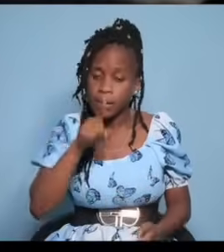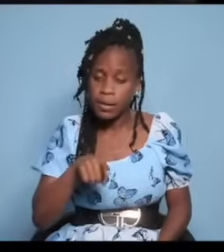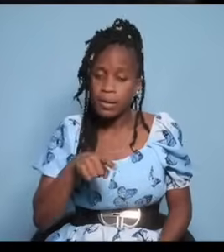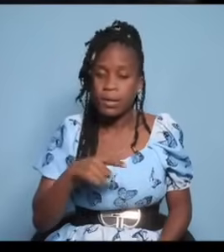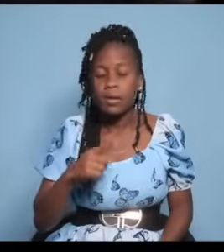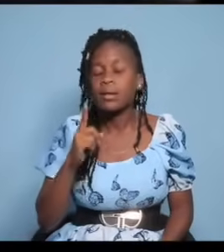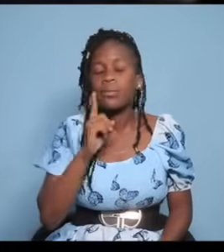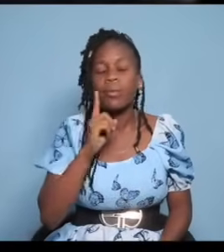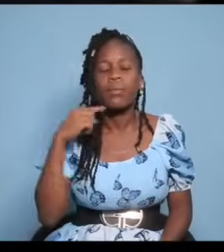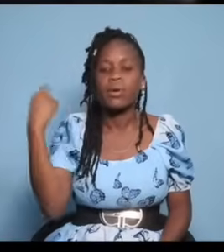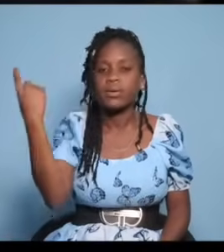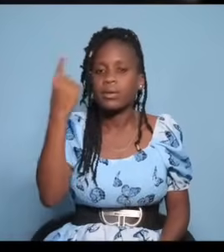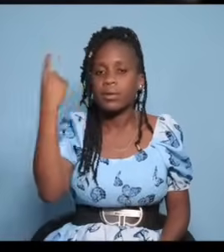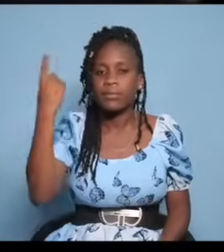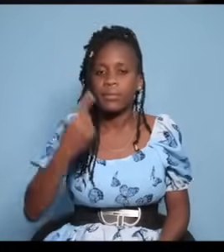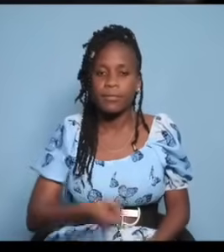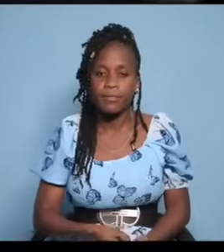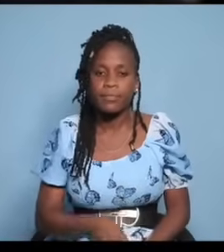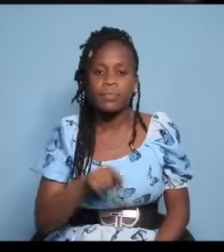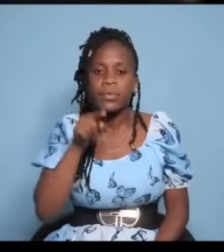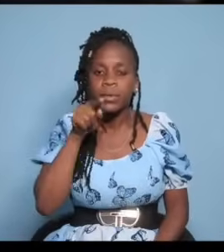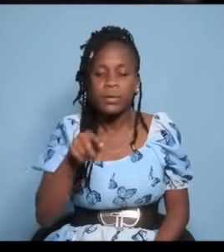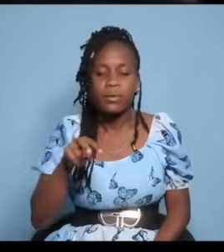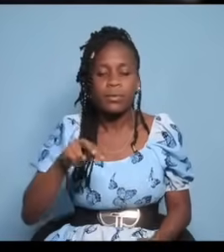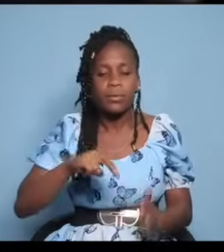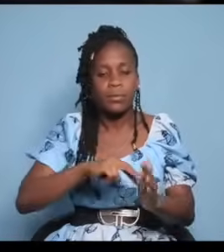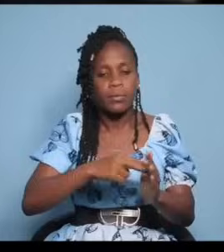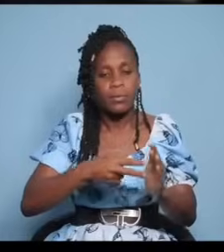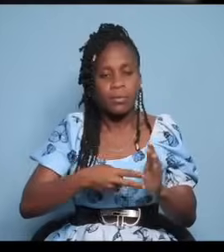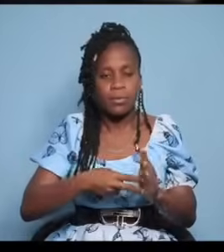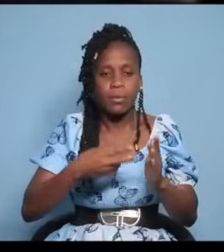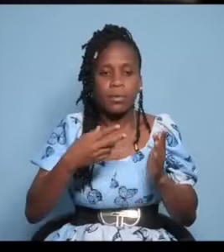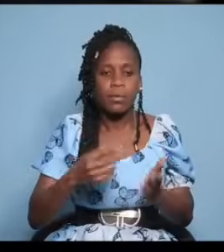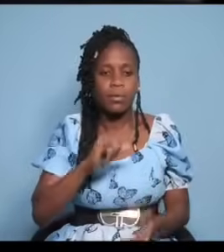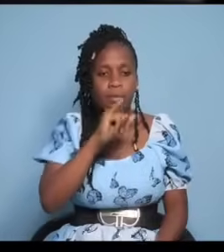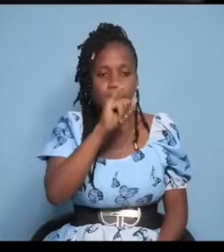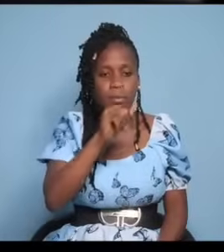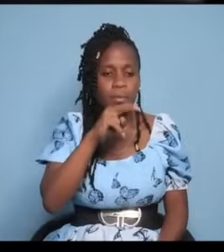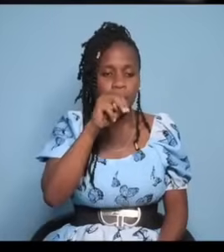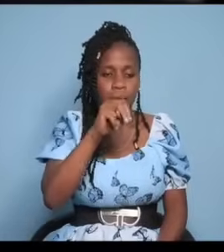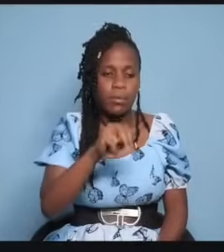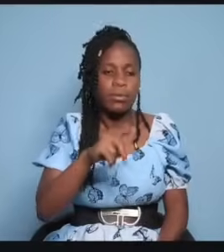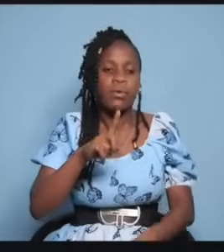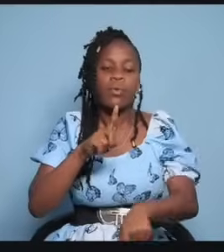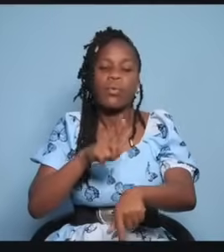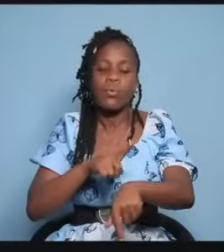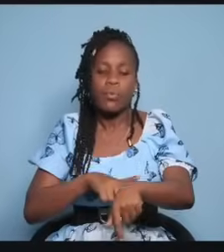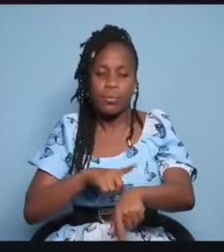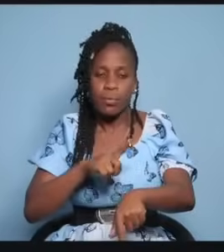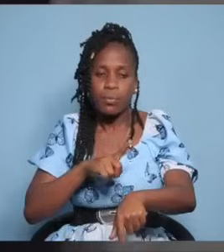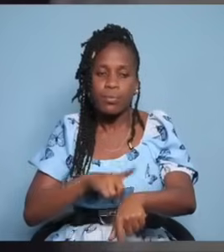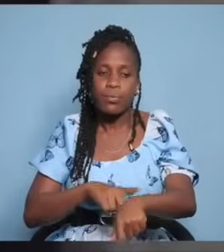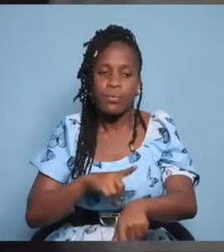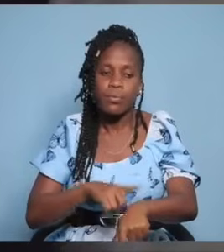harakati ya the late Dr. Jongarang Demebia, wakati helikopta